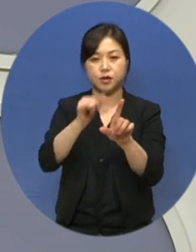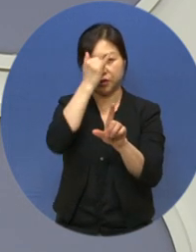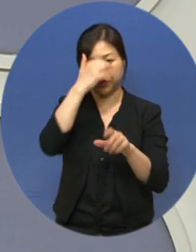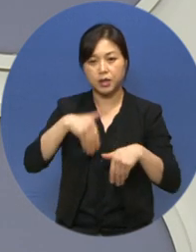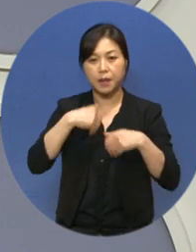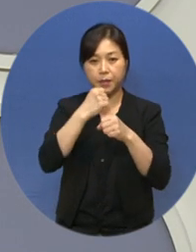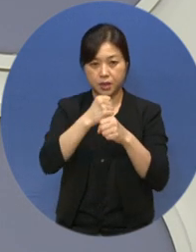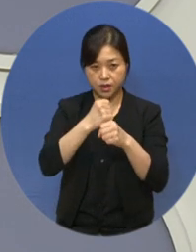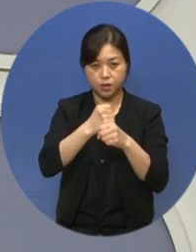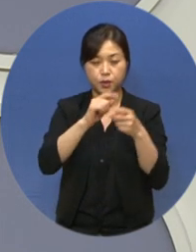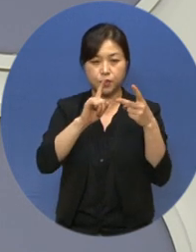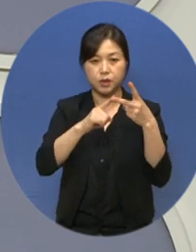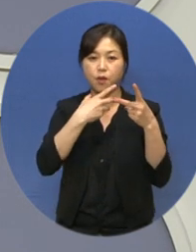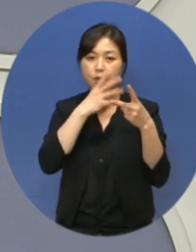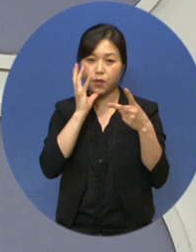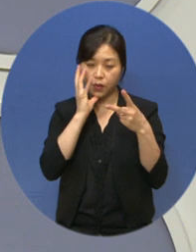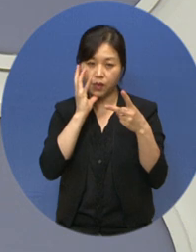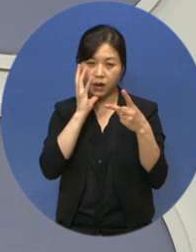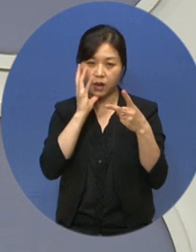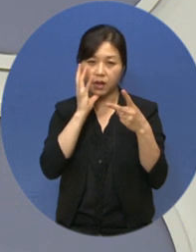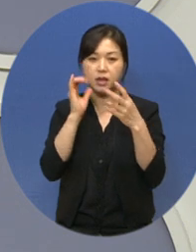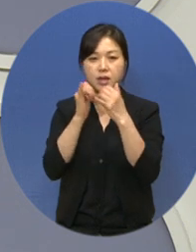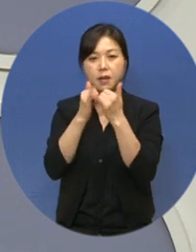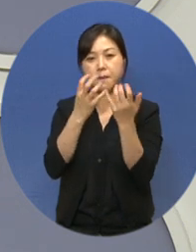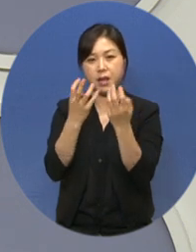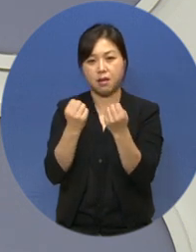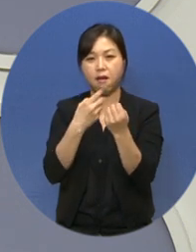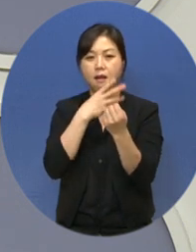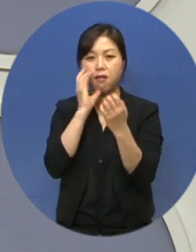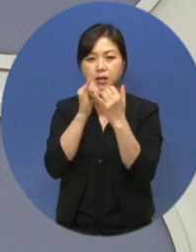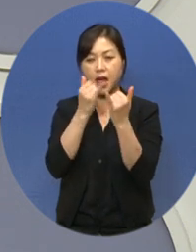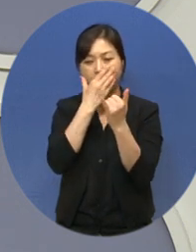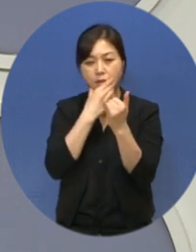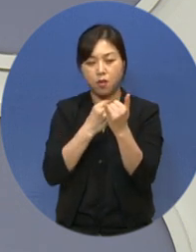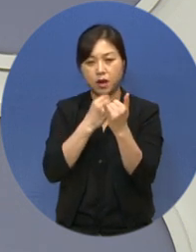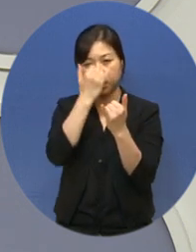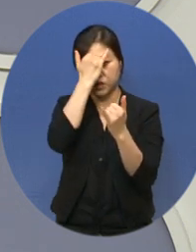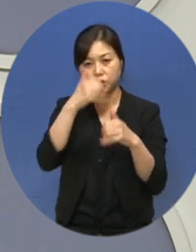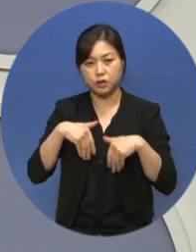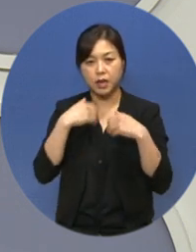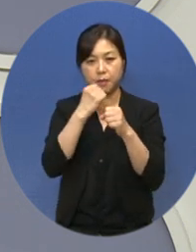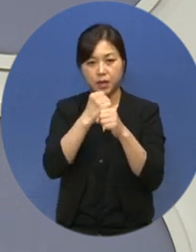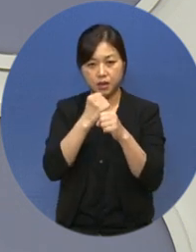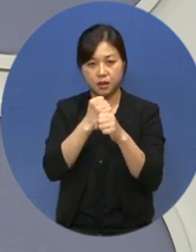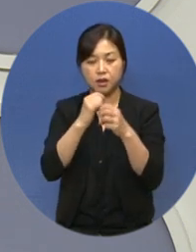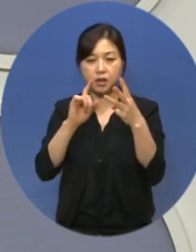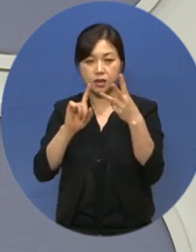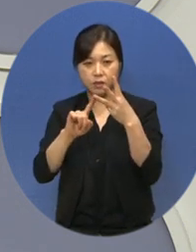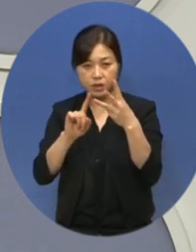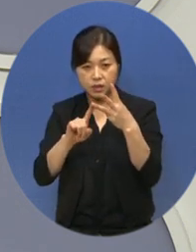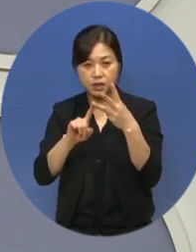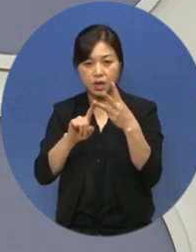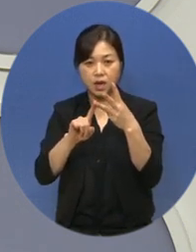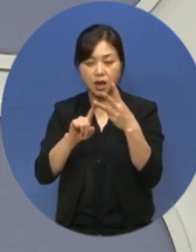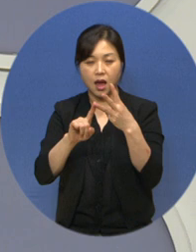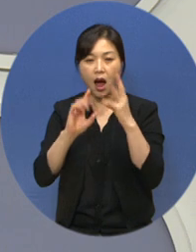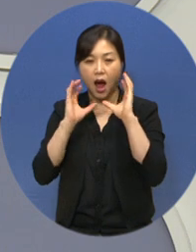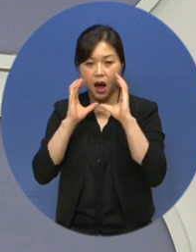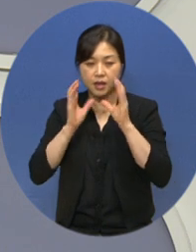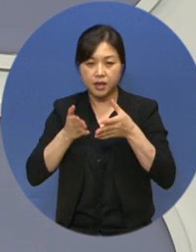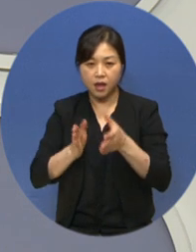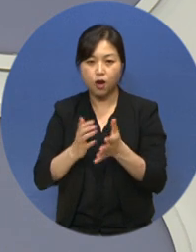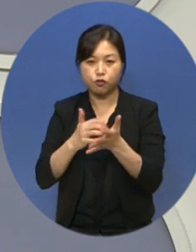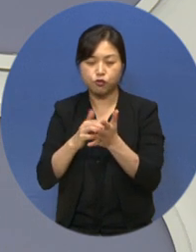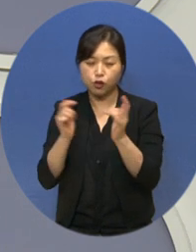고령화 시대를 맞아 에서 어느 지명권 중앙에 만들자는 거 또 국가의 좀 망가 din 은 저축 3제 를 극복하기 위해서